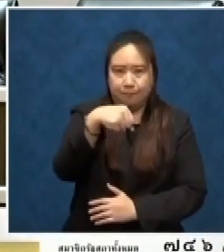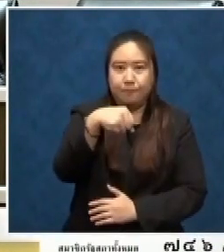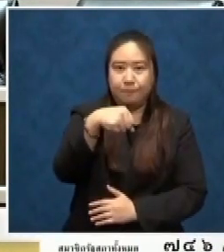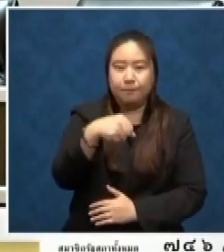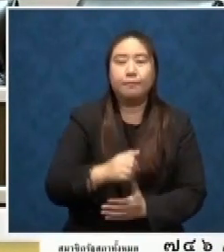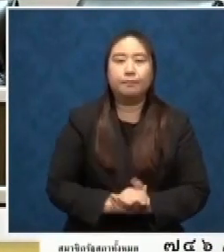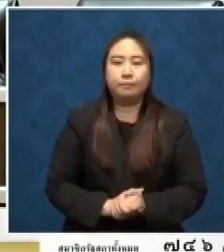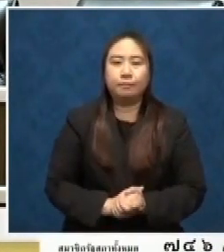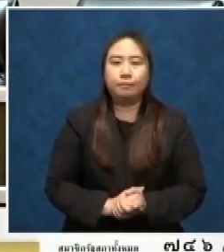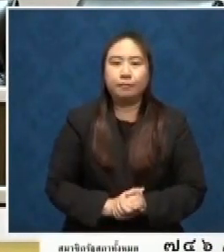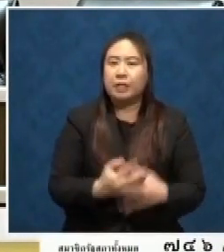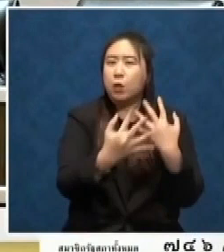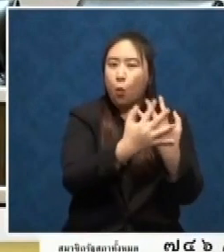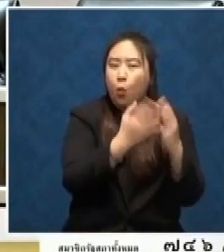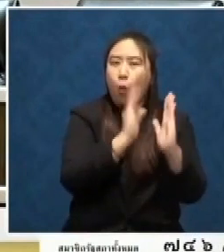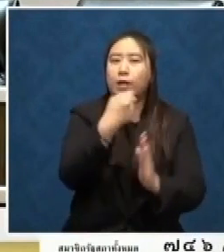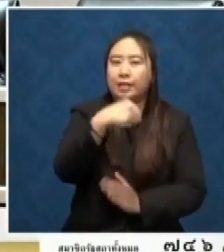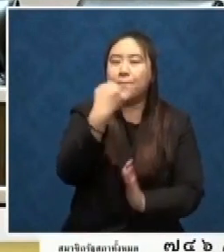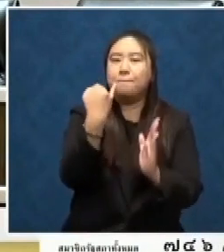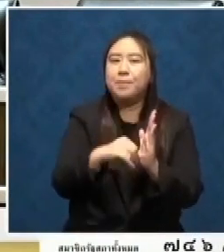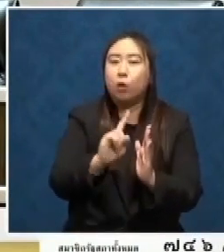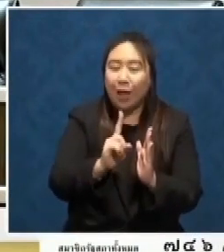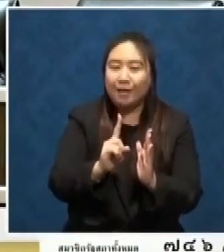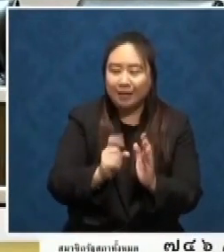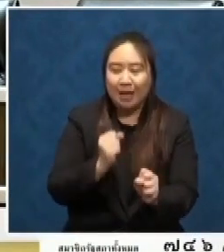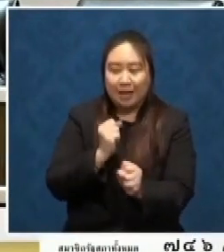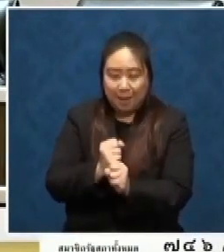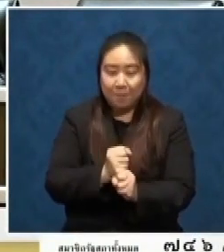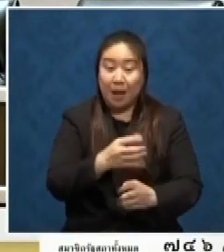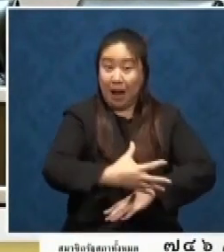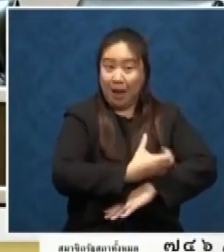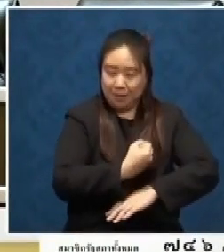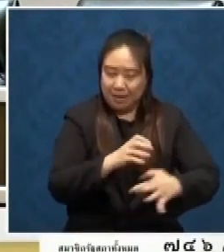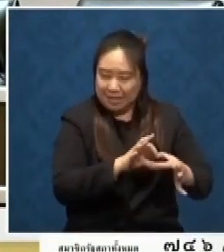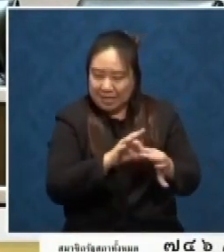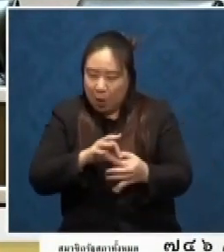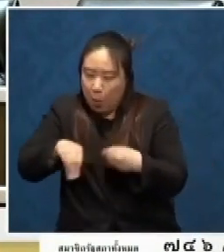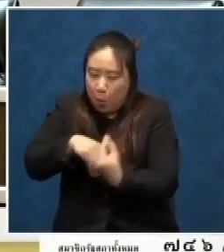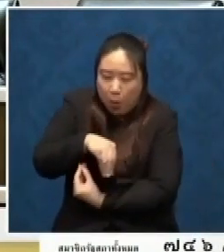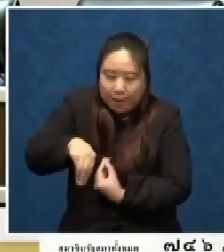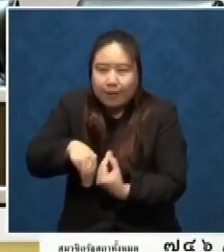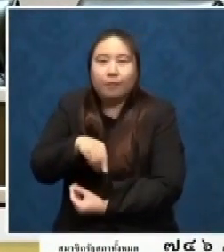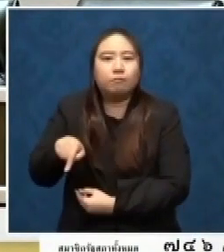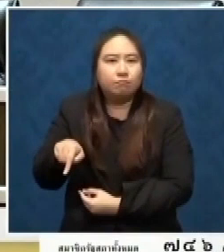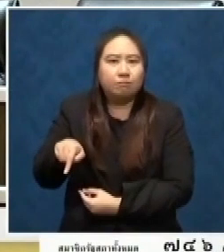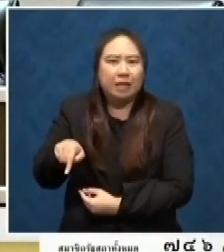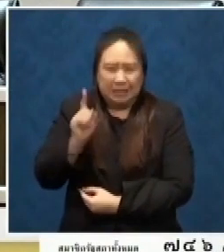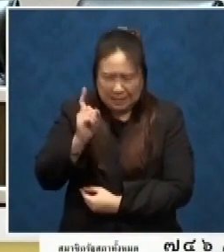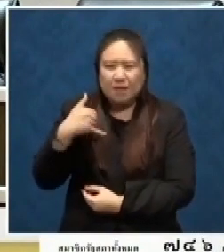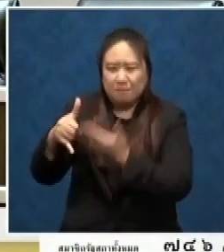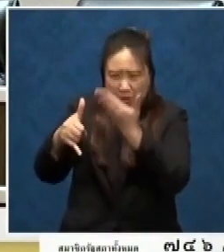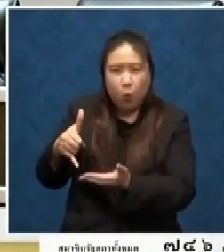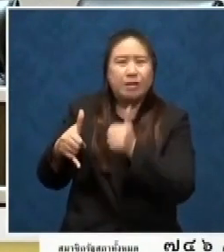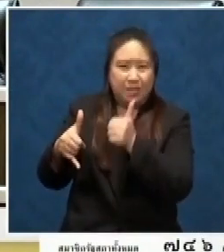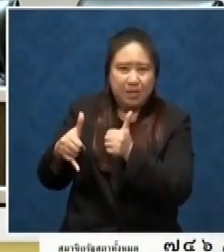คนเพราะทำธุรกิจเป็นการเมืองหลายคนเป็นคนดีที่ไม่ควรจะเชอชตาคำม